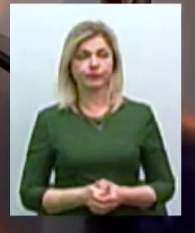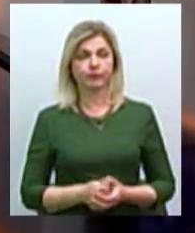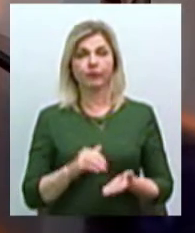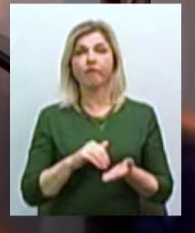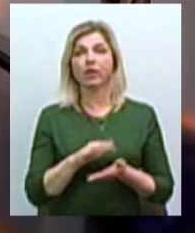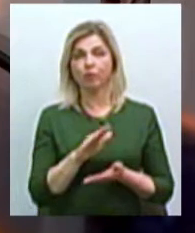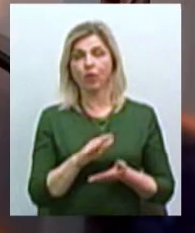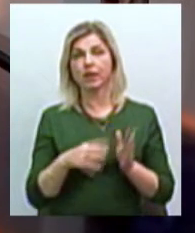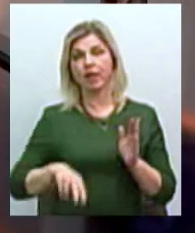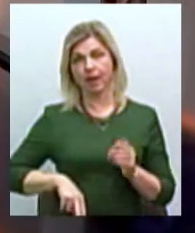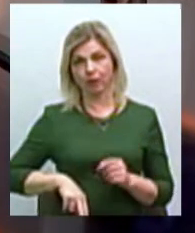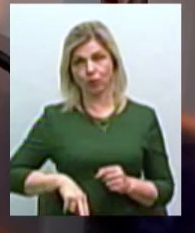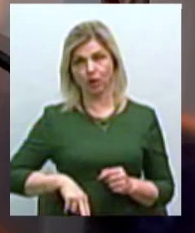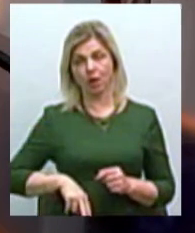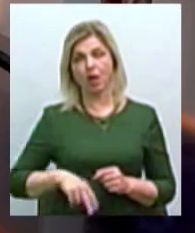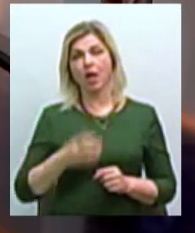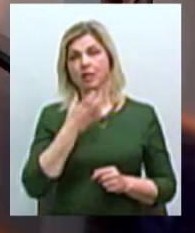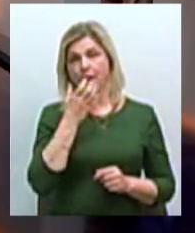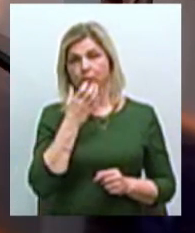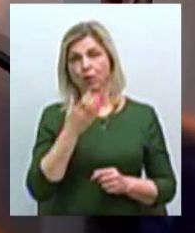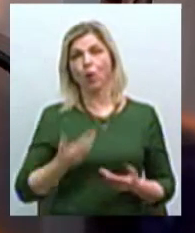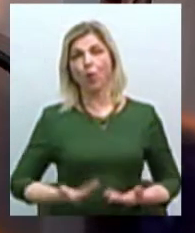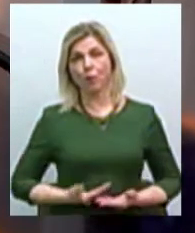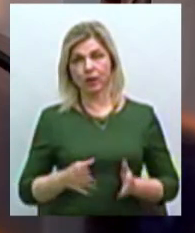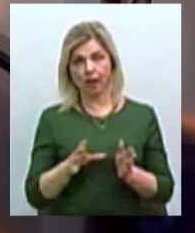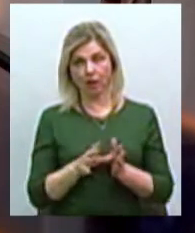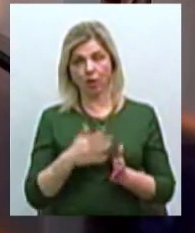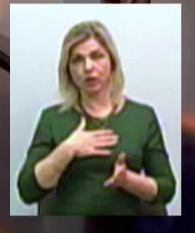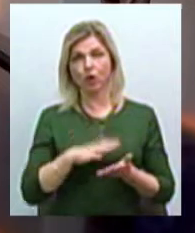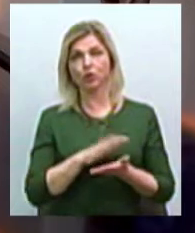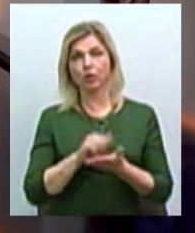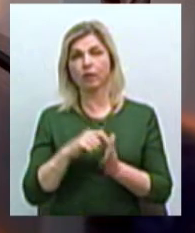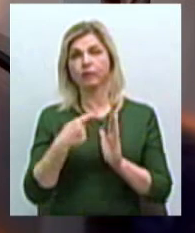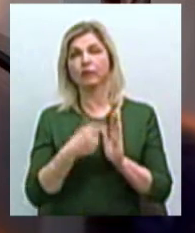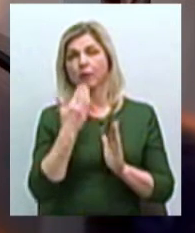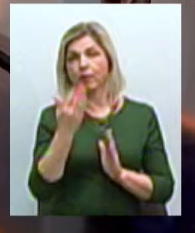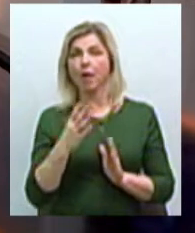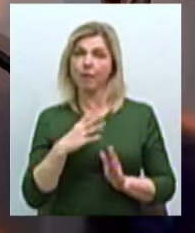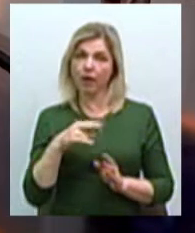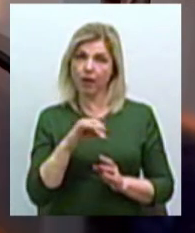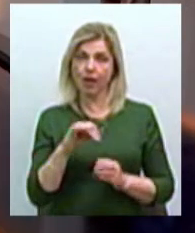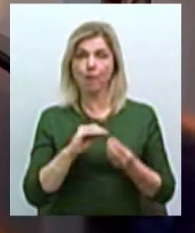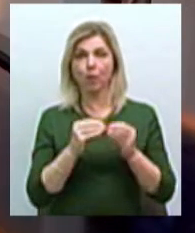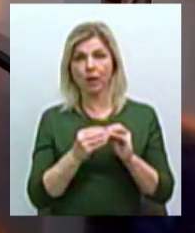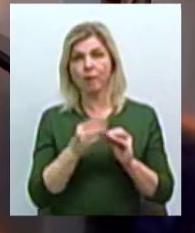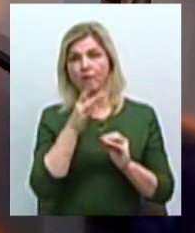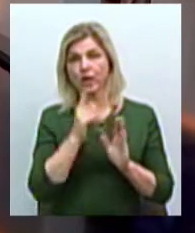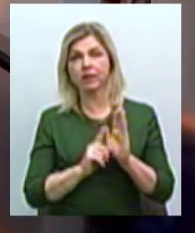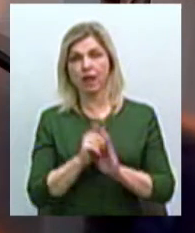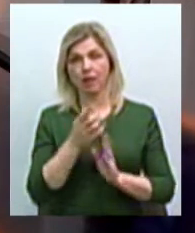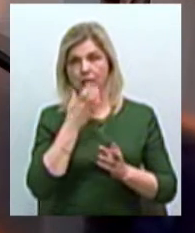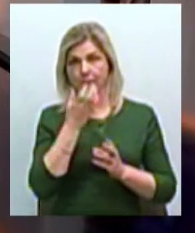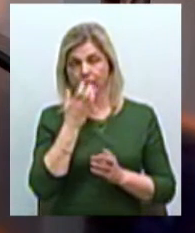відмови директора «Облтеплокомуненерго». Наші кореспонденти поставили йому запитання, чи були проблеми під час запуску тепла.